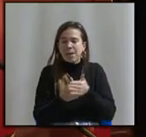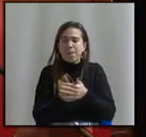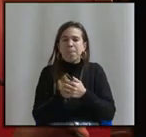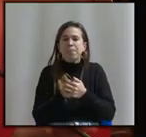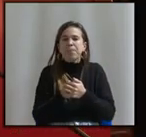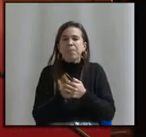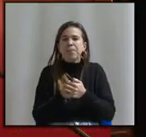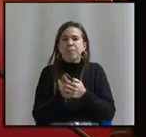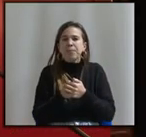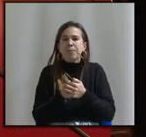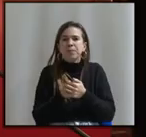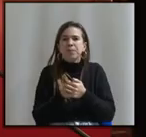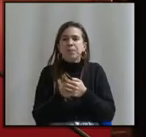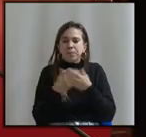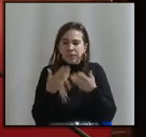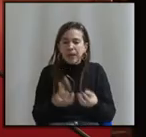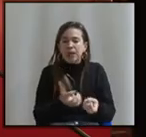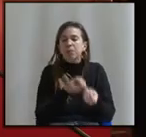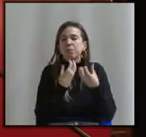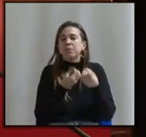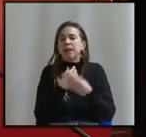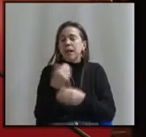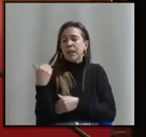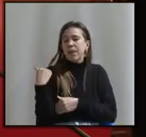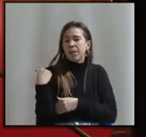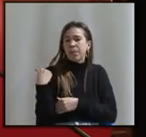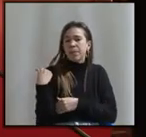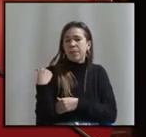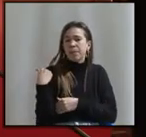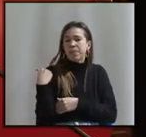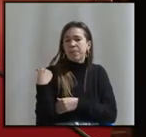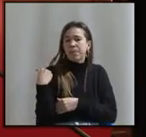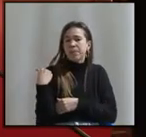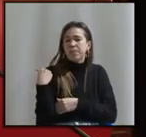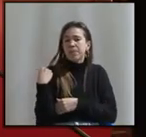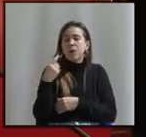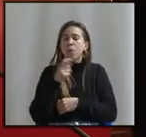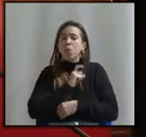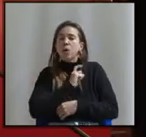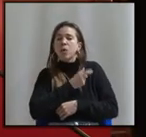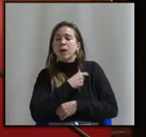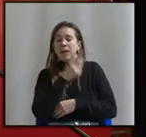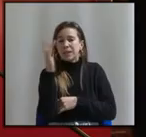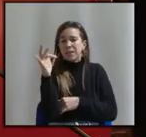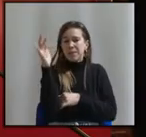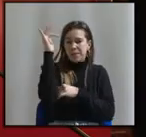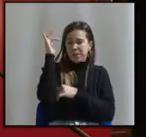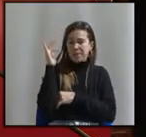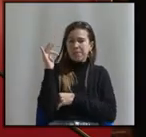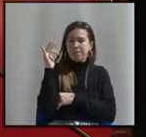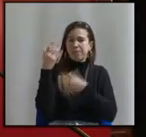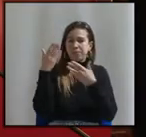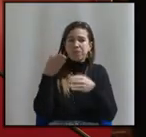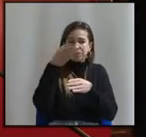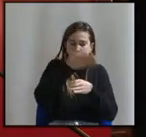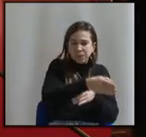matí, i llavors ens han informat al cap d'una estona que evidentment la Guàrdia Urbana, crec recordar que va ser el divendres que es va presentar allà